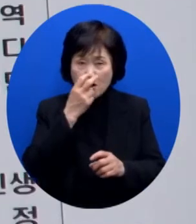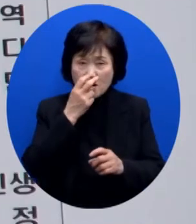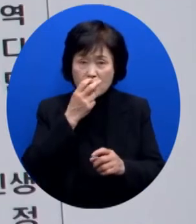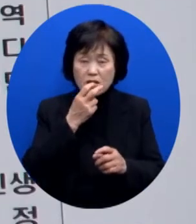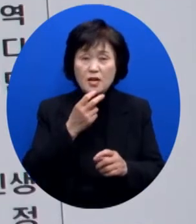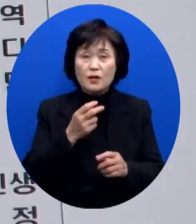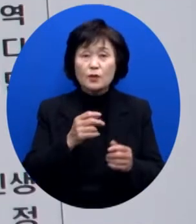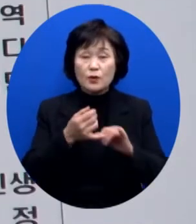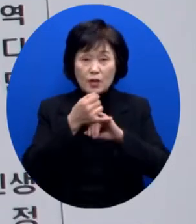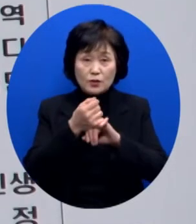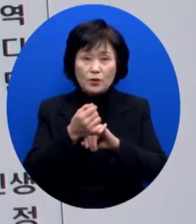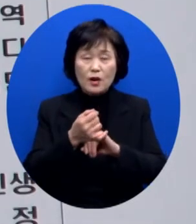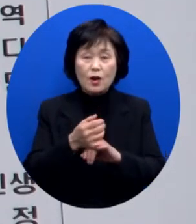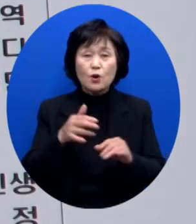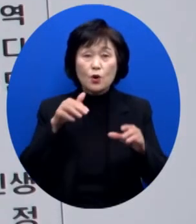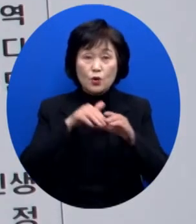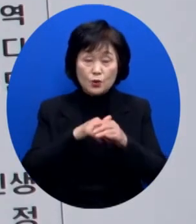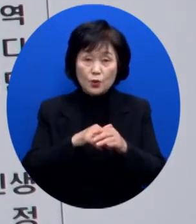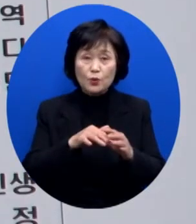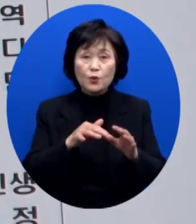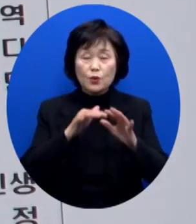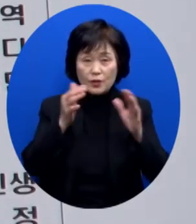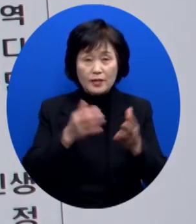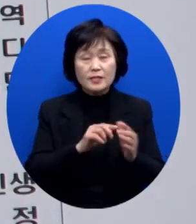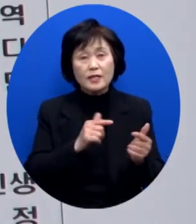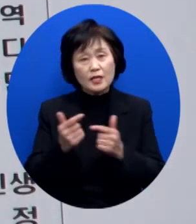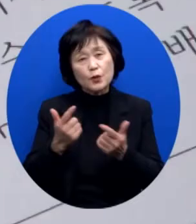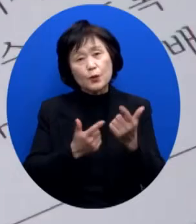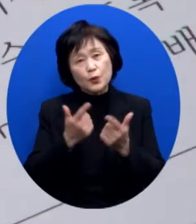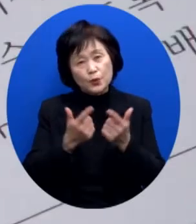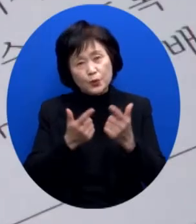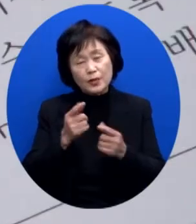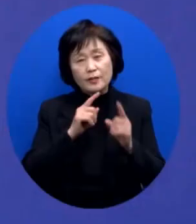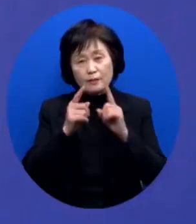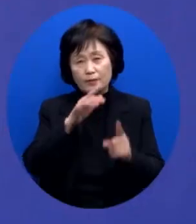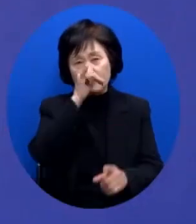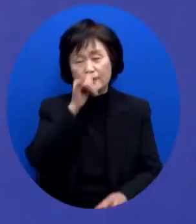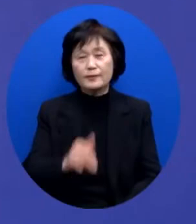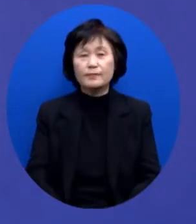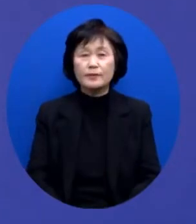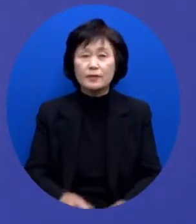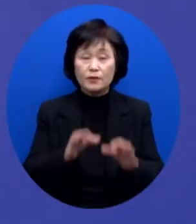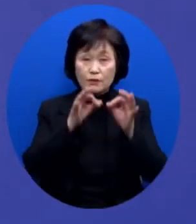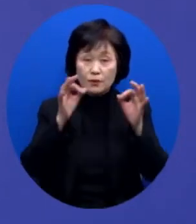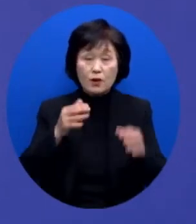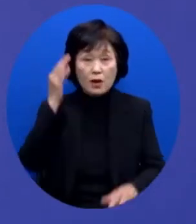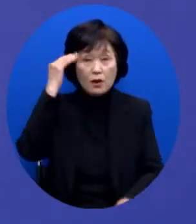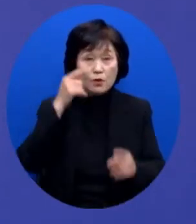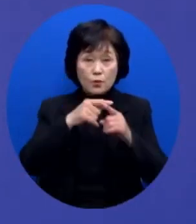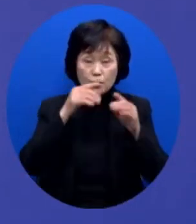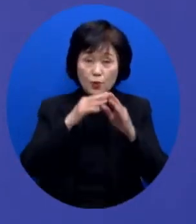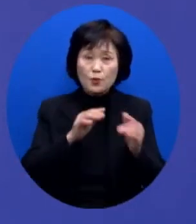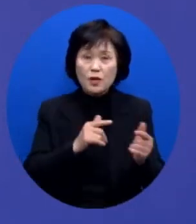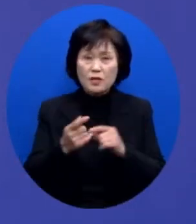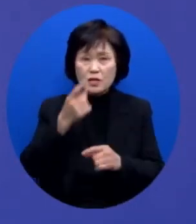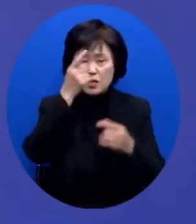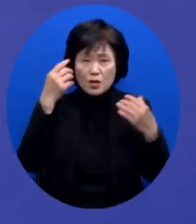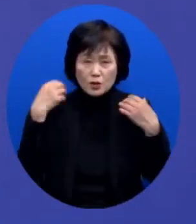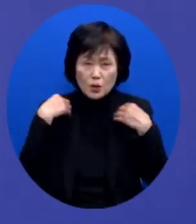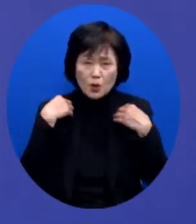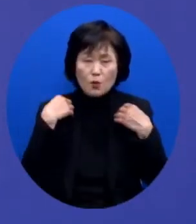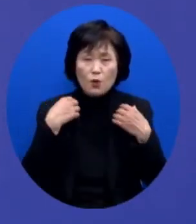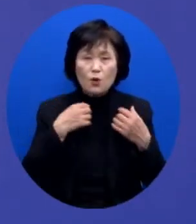발생 시에 종교계가 대합 대화하며 대응 단계를 조율 하겠다는 방침입니다 그동안 한국교회가 정권을 막론하고